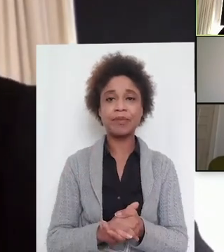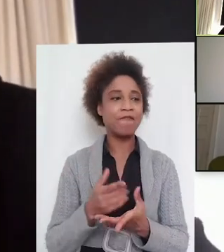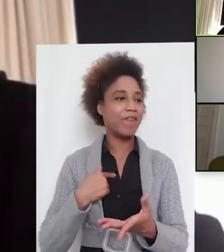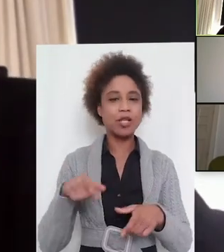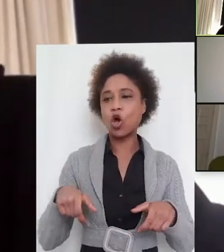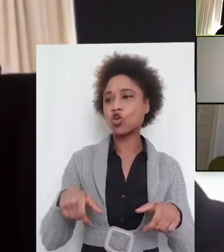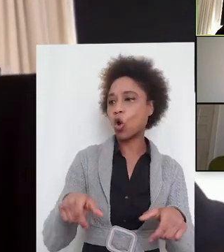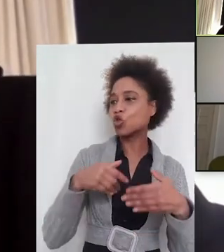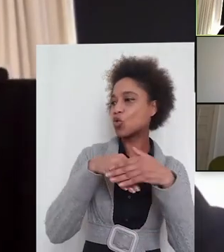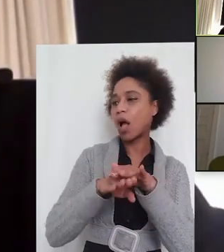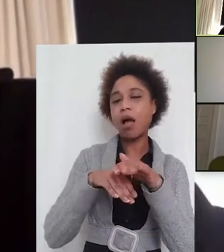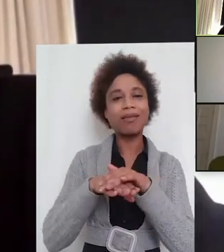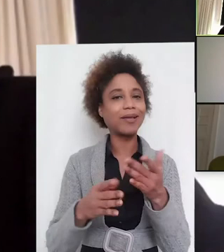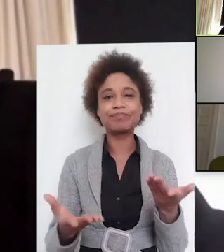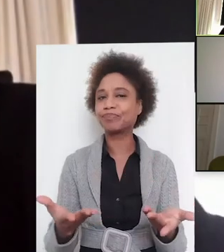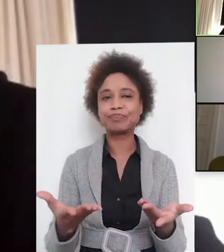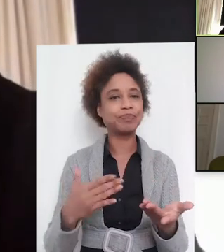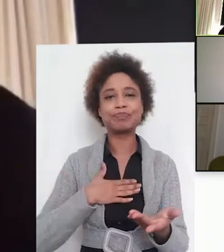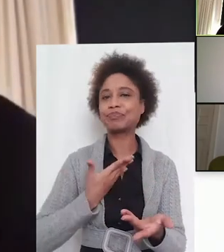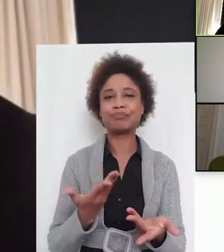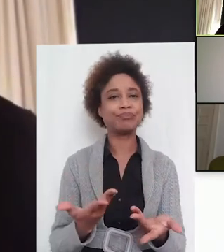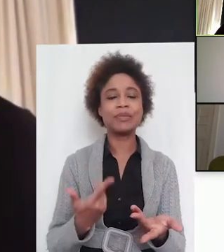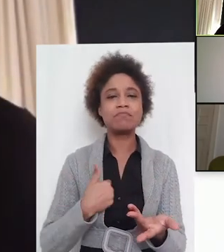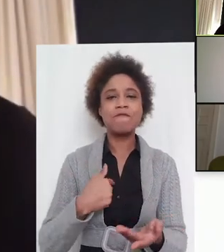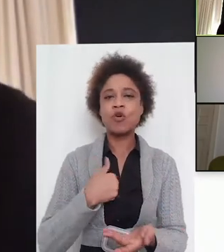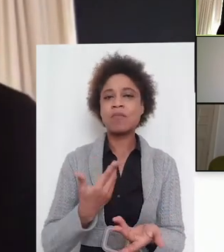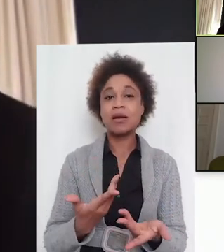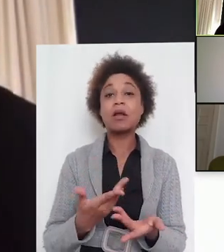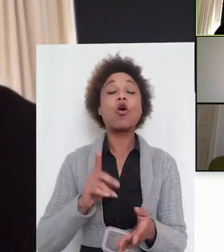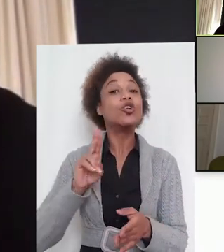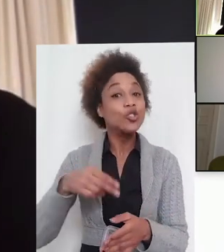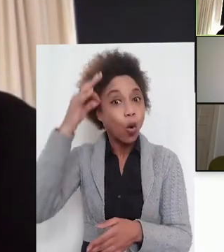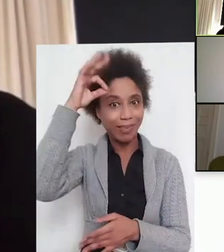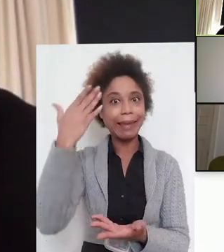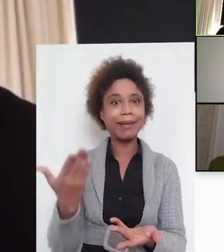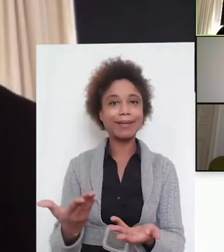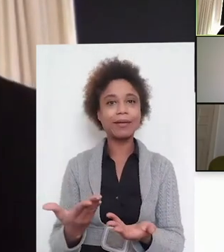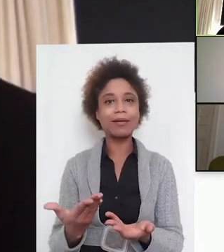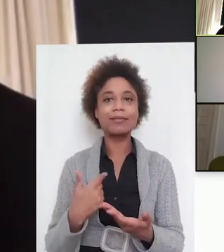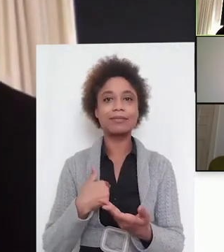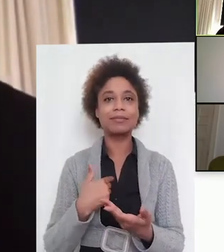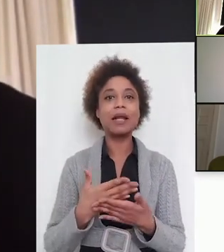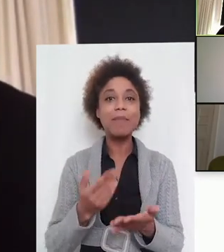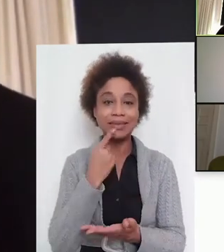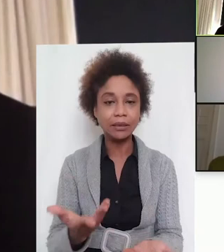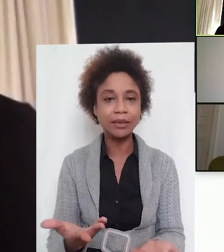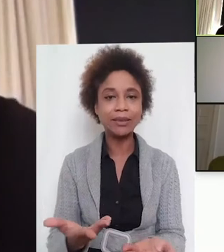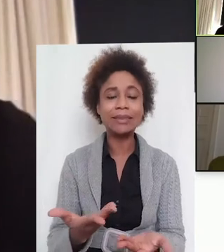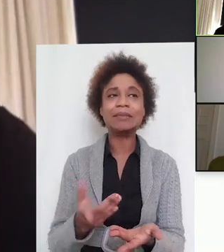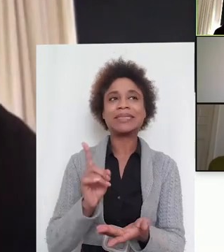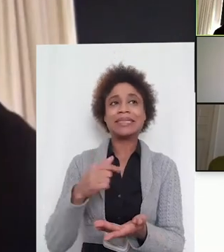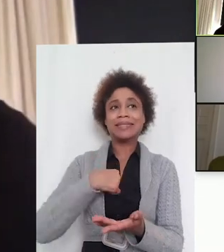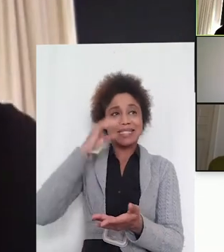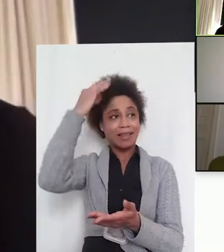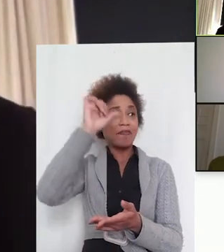bepaalde rolstoeltoegankelijkheid of zo. Dus voor mij is dat, zeg maar, ik leer ook nog steeds, mag ik het zo even zeggen. Dus ik leer